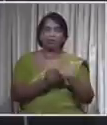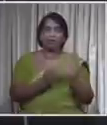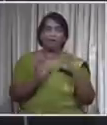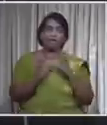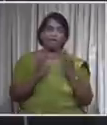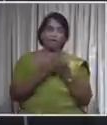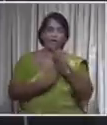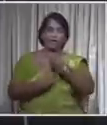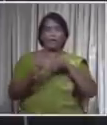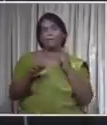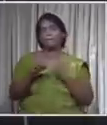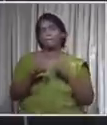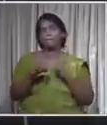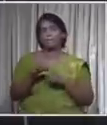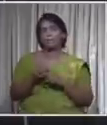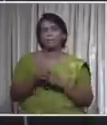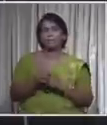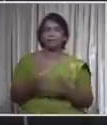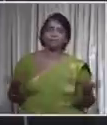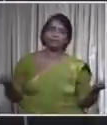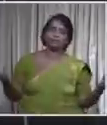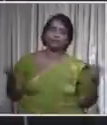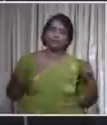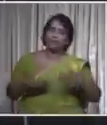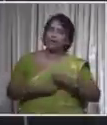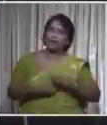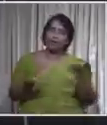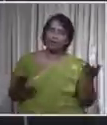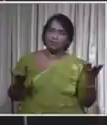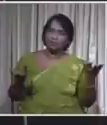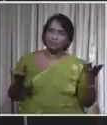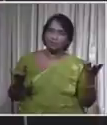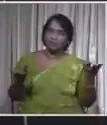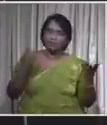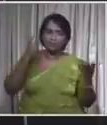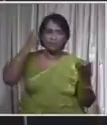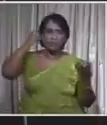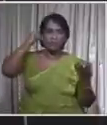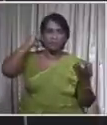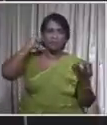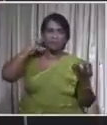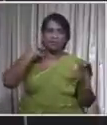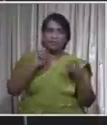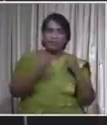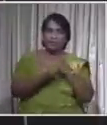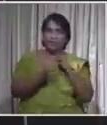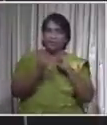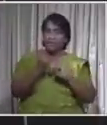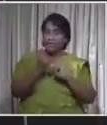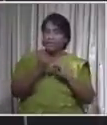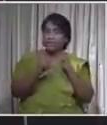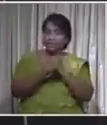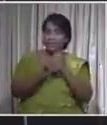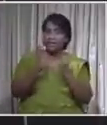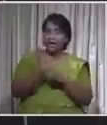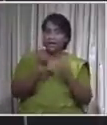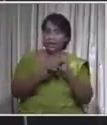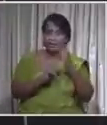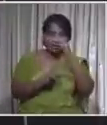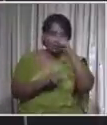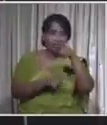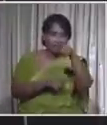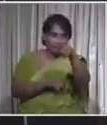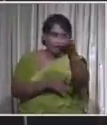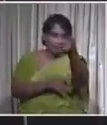පෞලේ ප්‍රශ්නයක් කෙලවිලා ගියා නේද දැන් පෞලේ ප්‍රශ්නේ දැන් කෙලවිලා ගියා නේද ඩීඑල් පීරිස් මහත්තයා ගෙදර තිබ්බ රැස්වීමක් මේ ඉන්න ඉස්සරහ